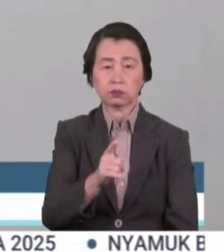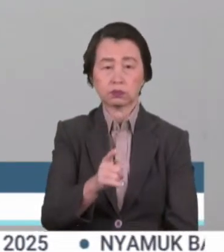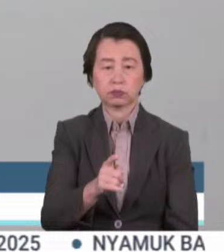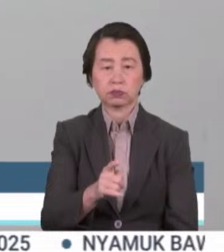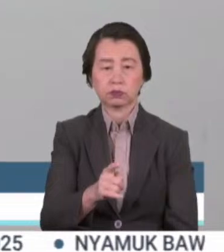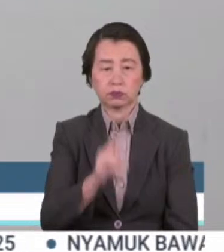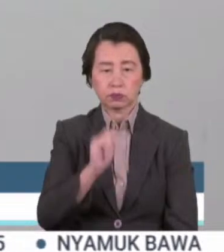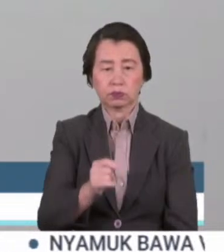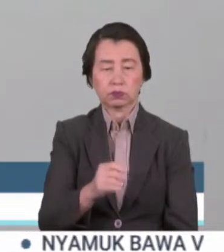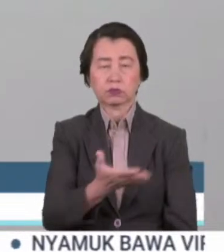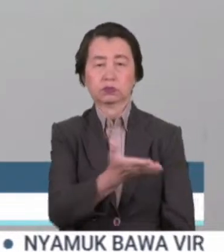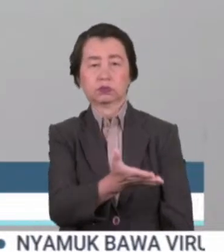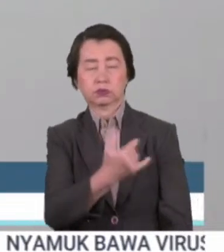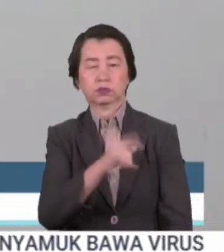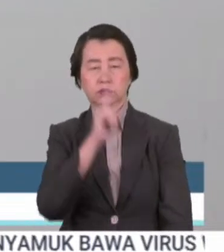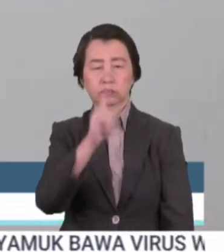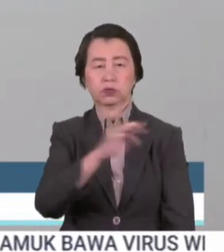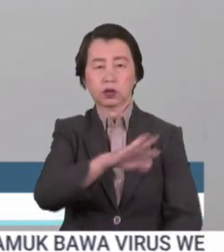semua